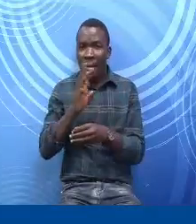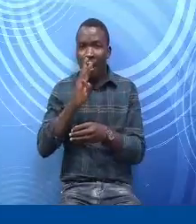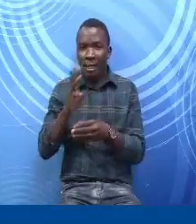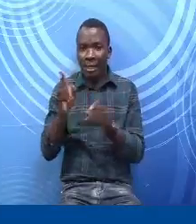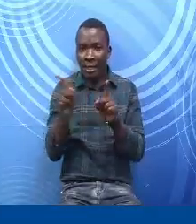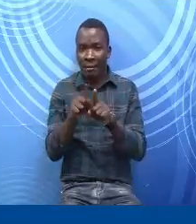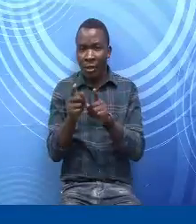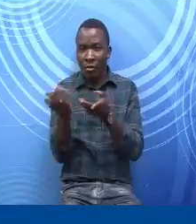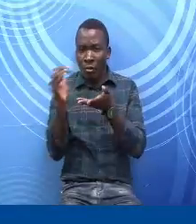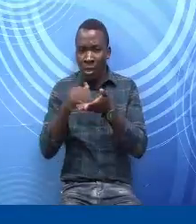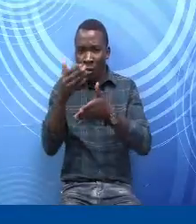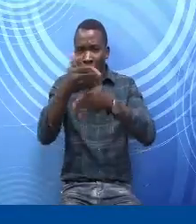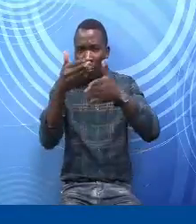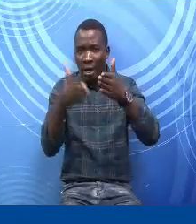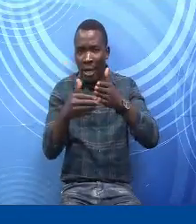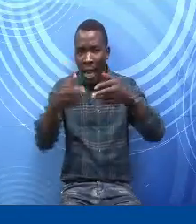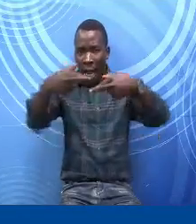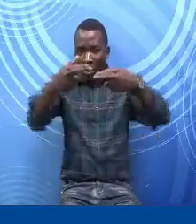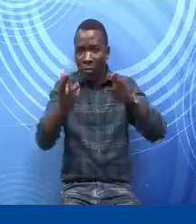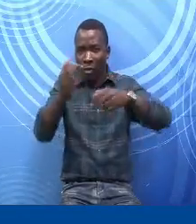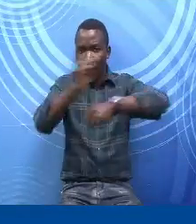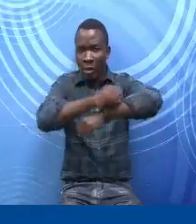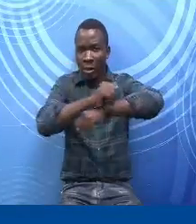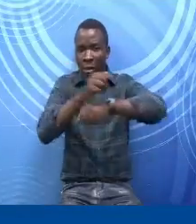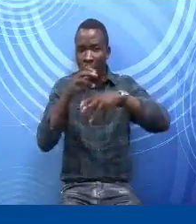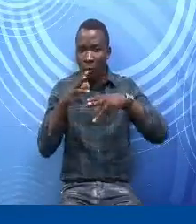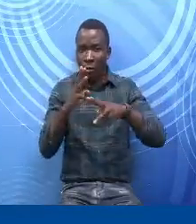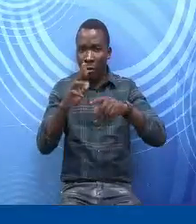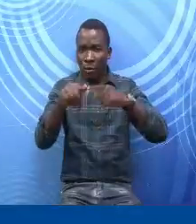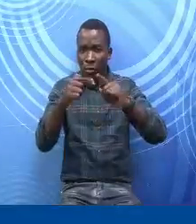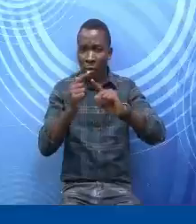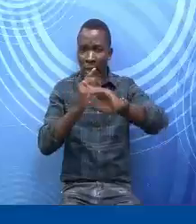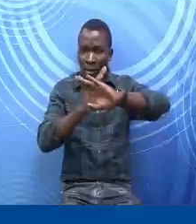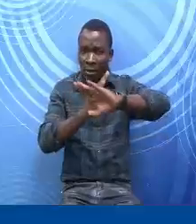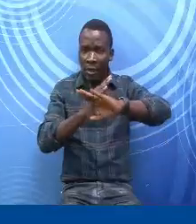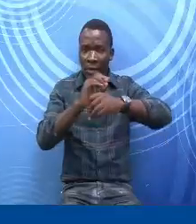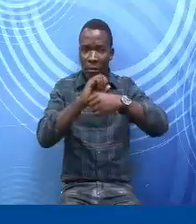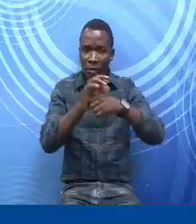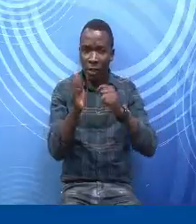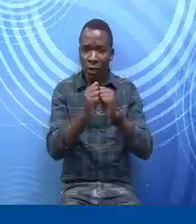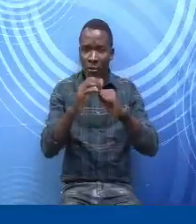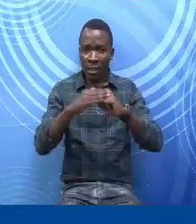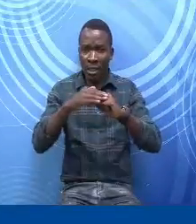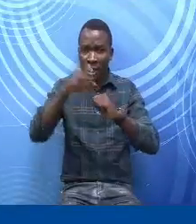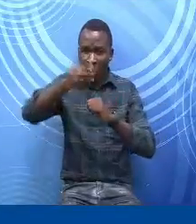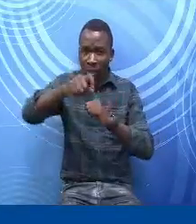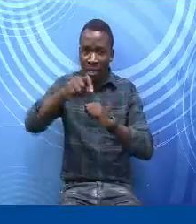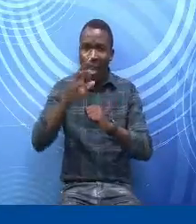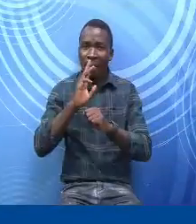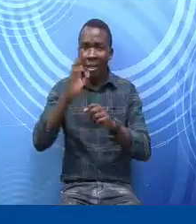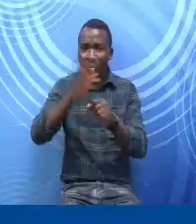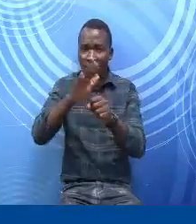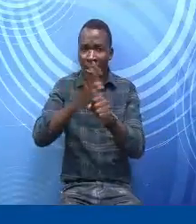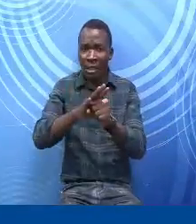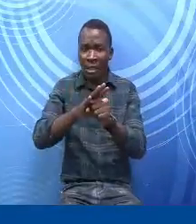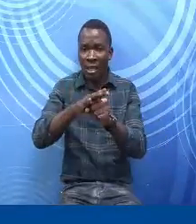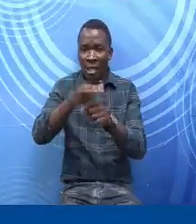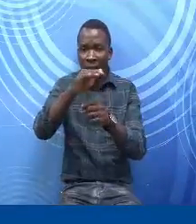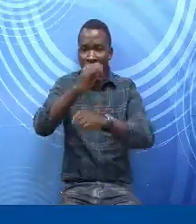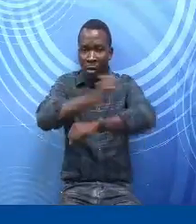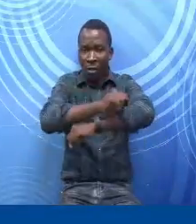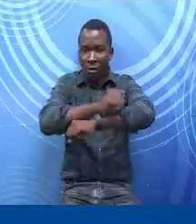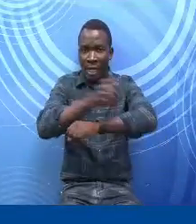ibyumba mu rwego rwo kugira ngo dukomeze kwirinda na kiriya cyorezo cya COVID-19. Urumva dukeneye amazi menshi mu kigo, hari za kandagira